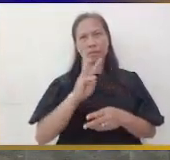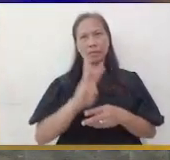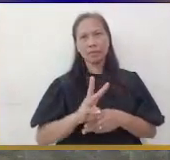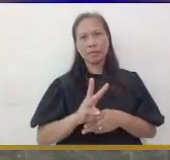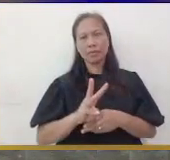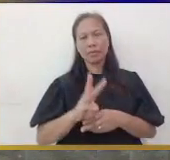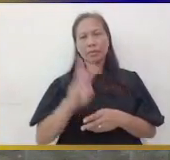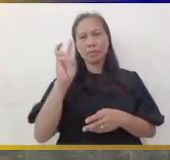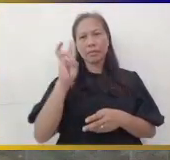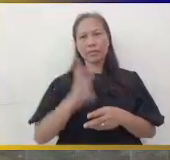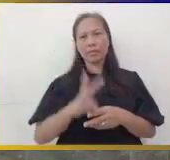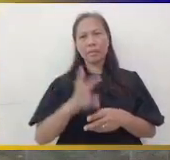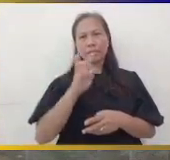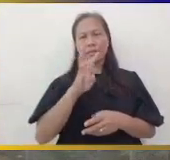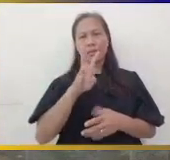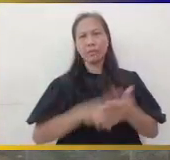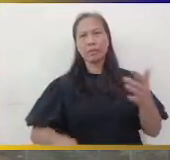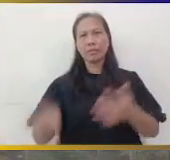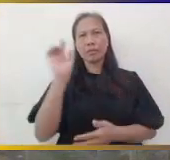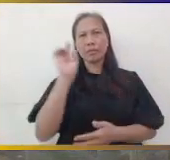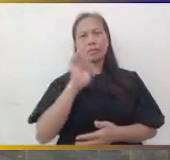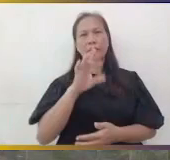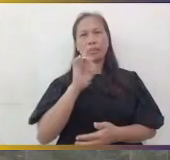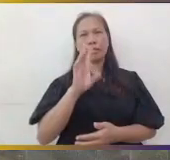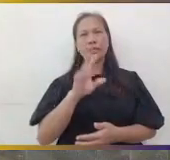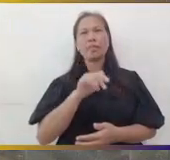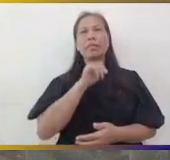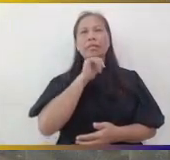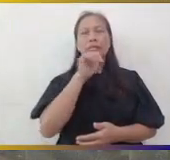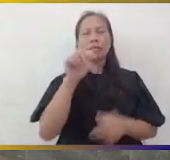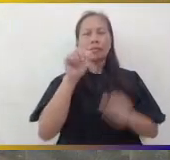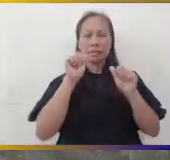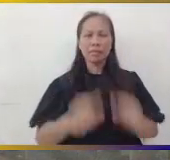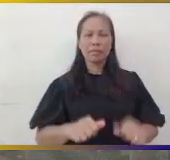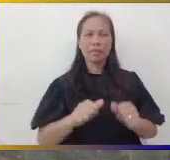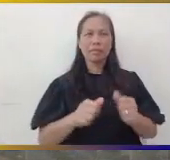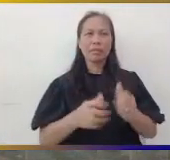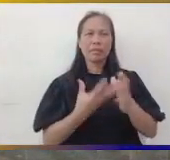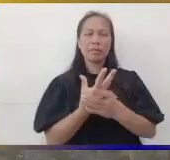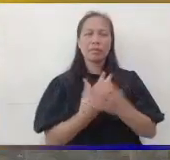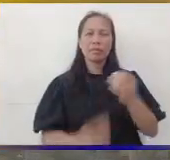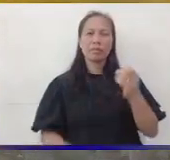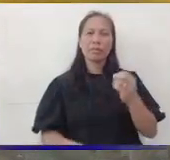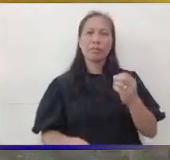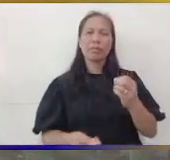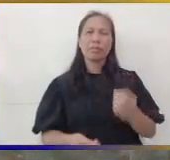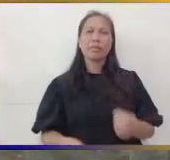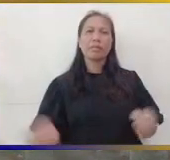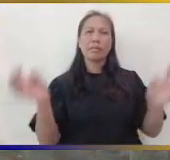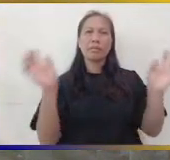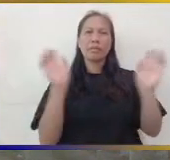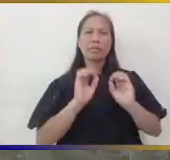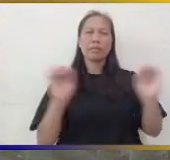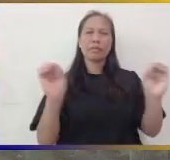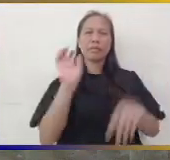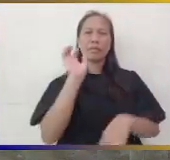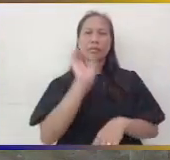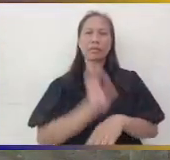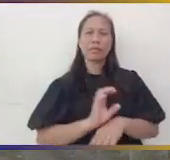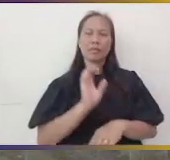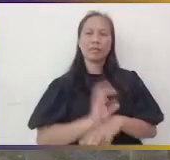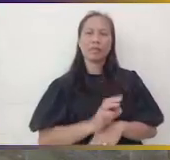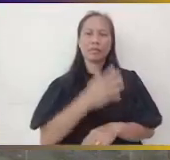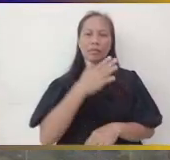number 18 hindi nila kayang pawalain ang simbahan What they can only do ang pinaka the best na